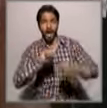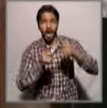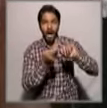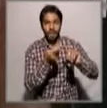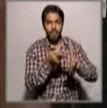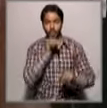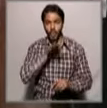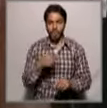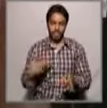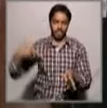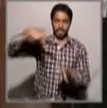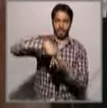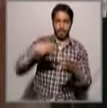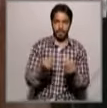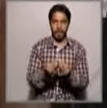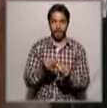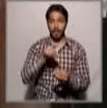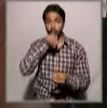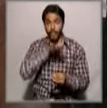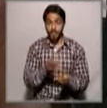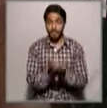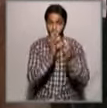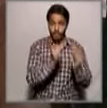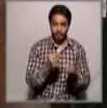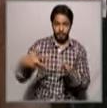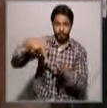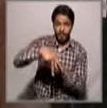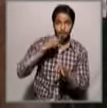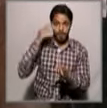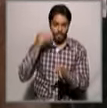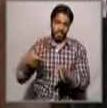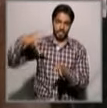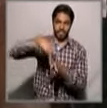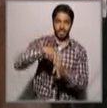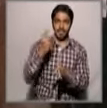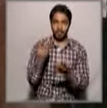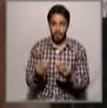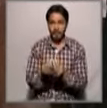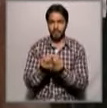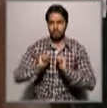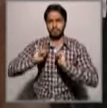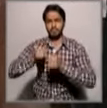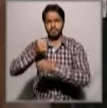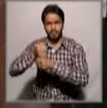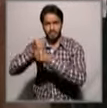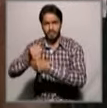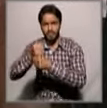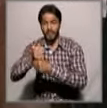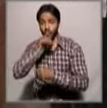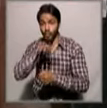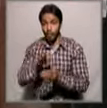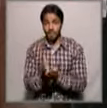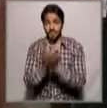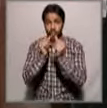الغنائم وزع عليها قلادة وأمر وبعد كده أوصت أن القلادة دي تتحط في قبرها عشان تبقى شفيعة